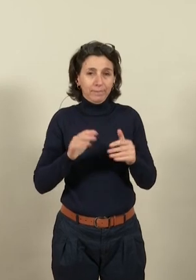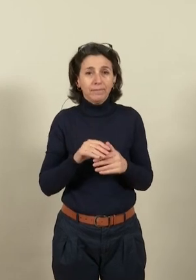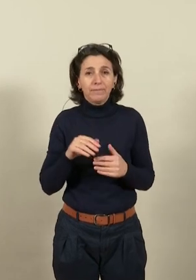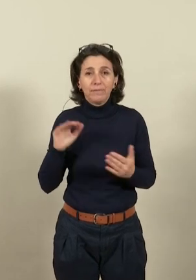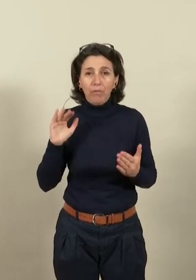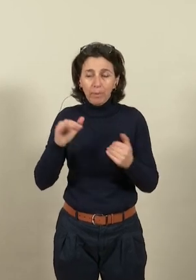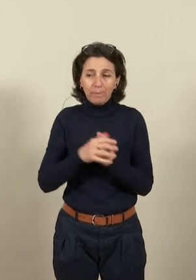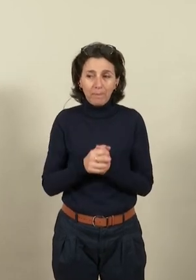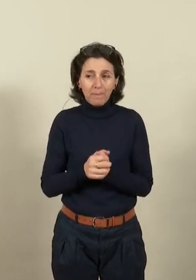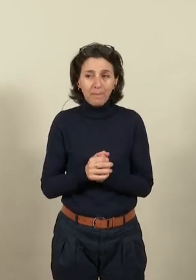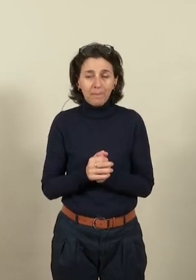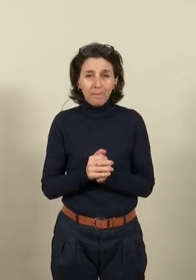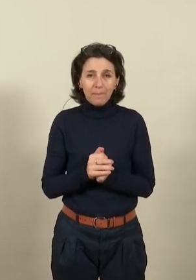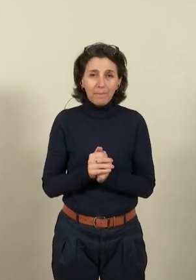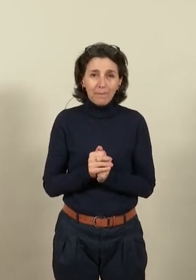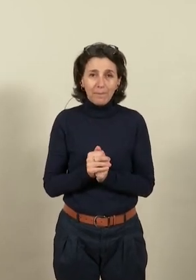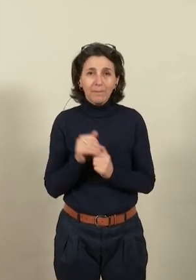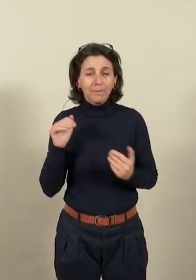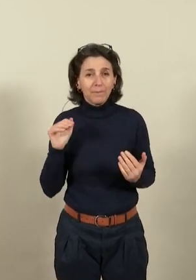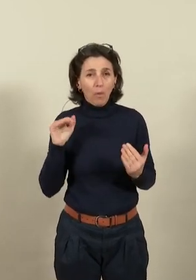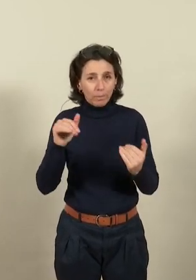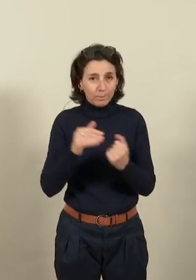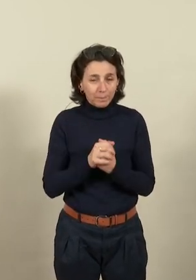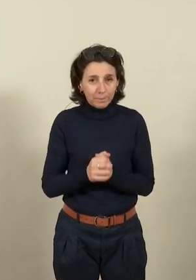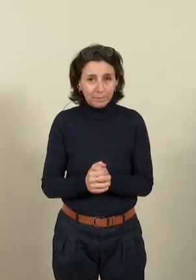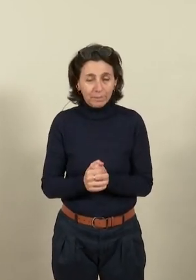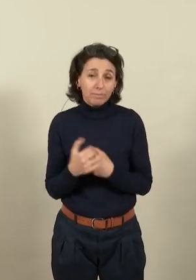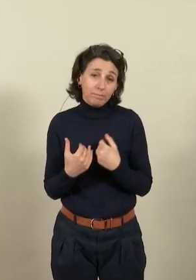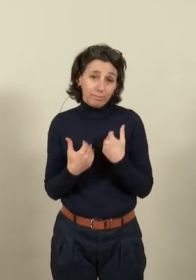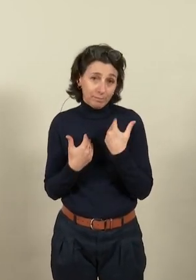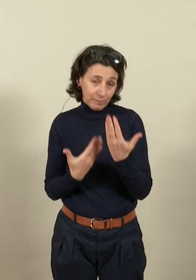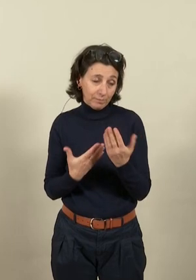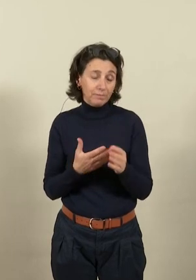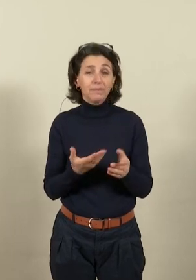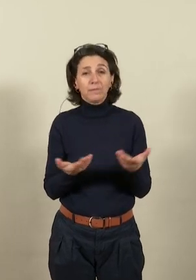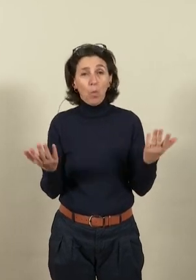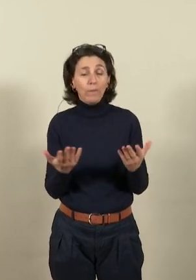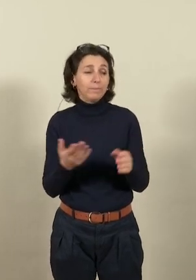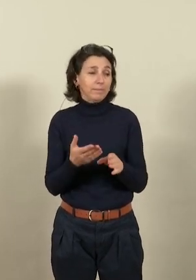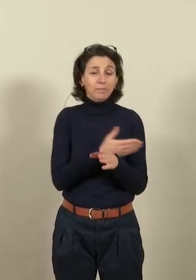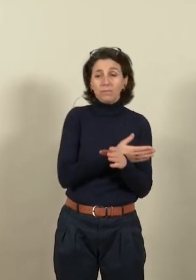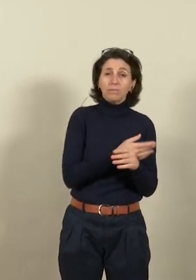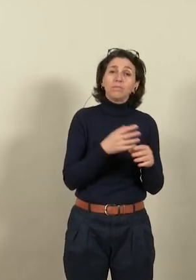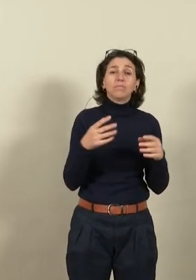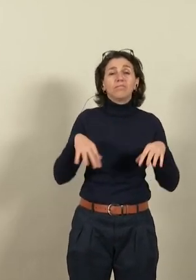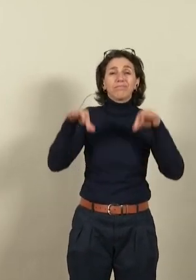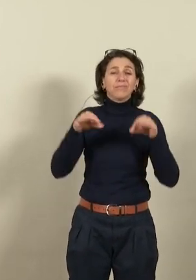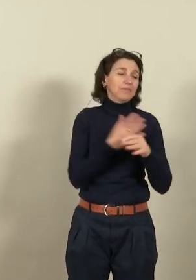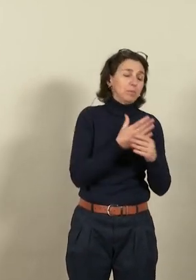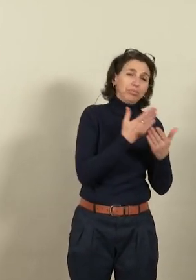m'emballe et donc les vœux ce que je vous propose suite à la discussion en conférence des présidents